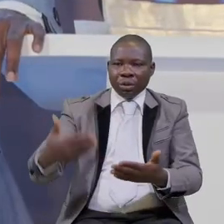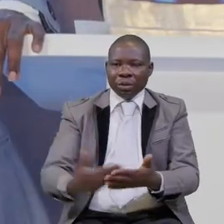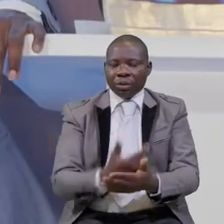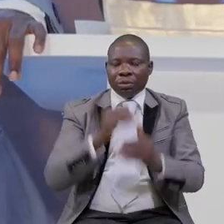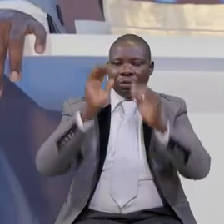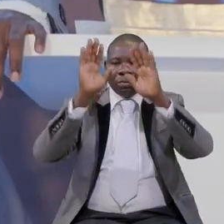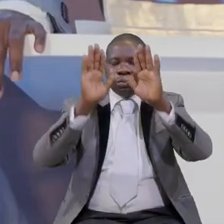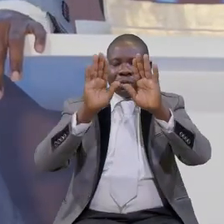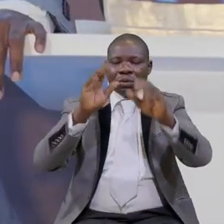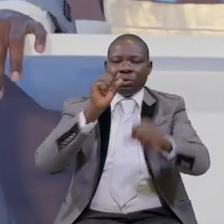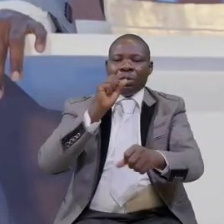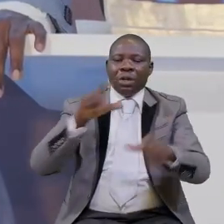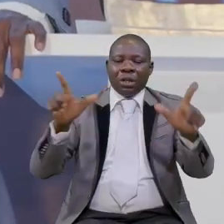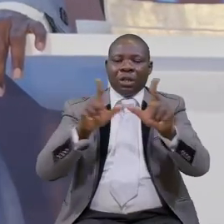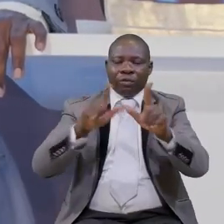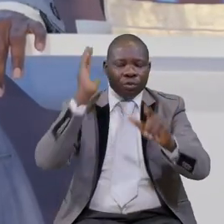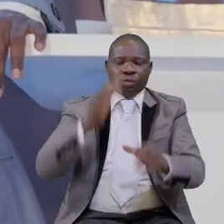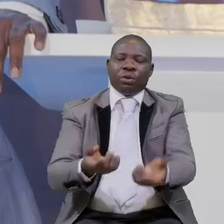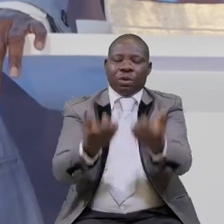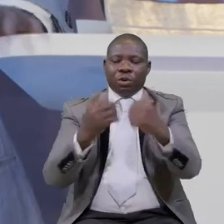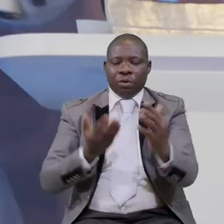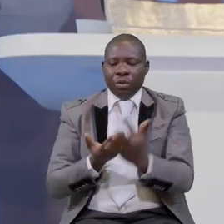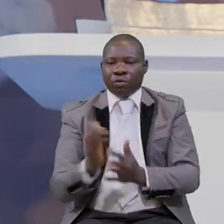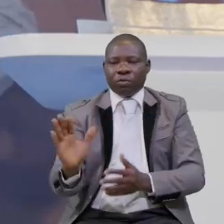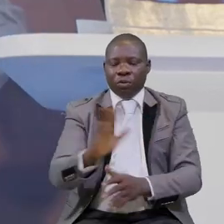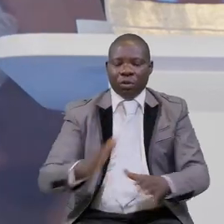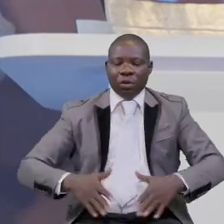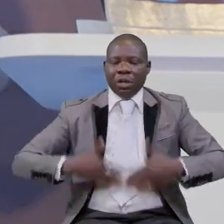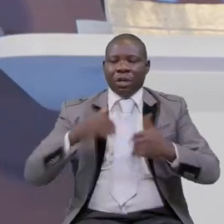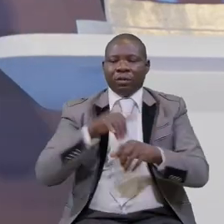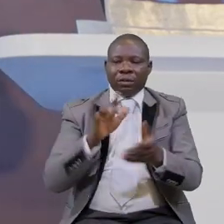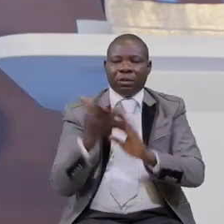Un nouveau miracle viendra à travers ta vie.